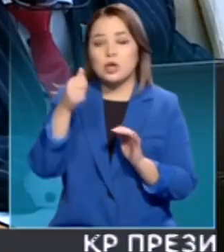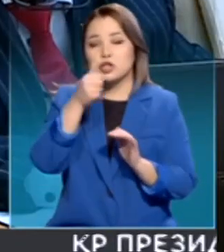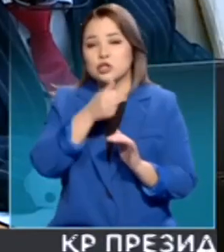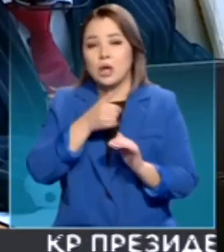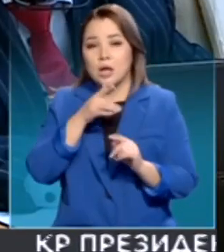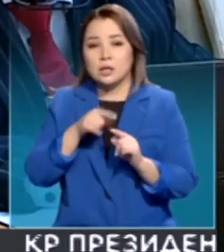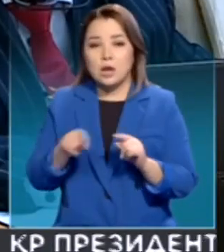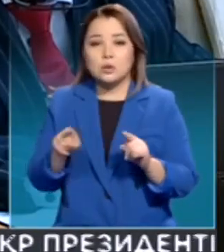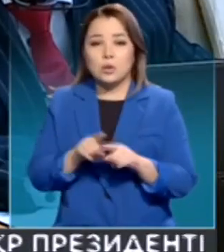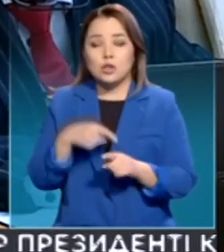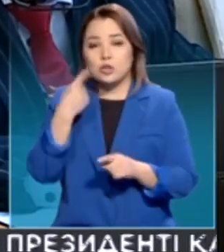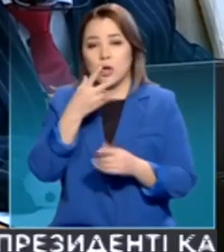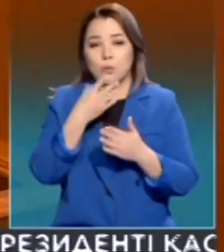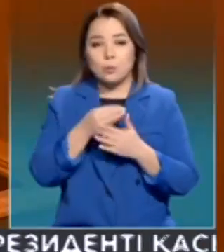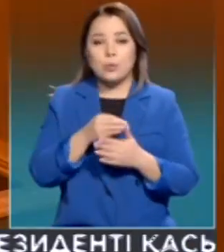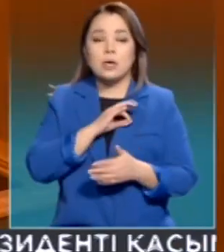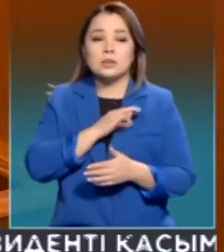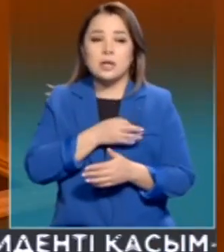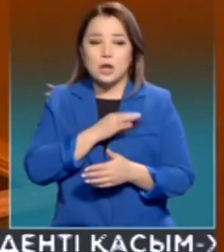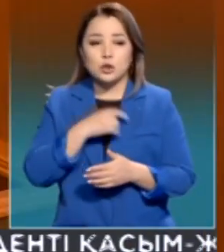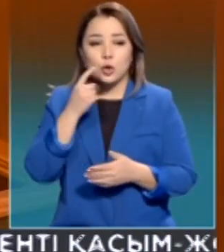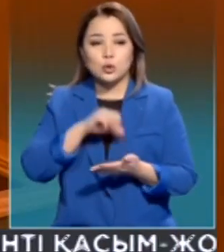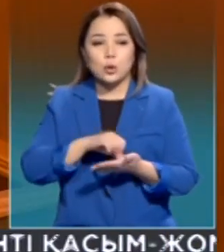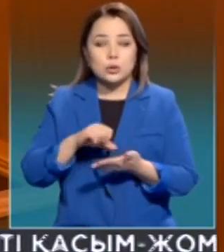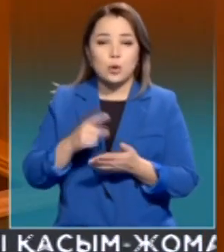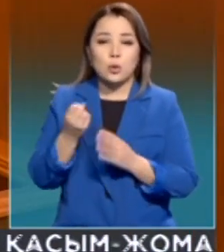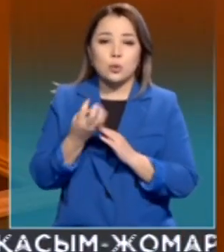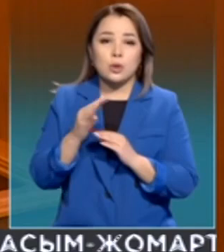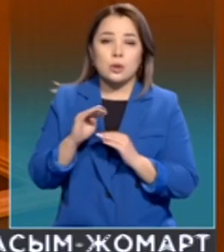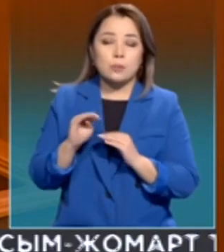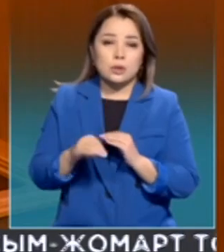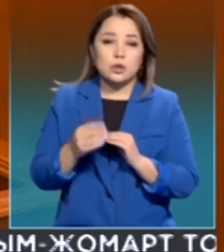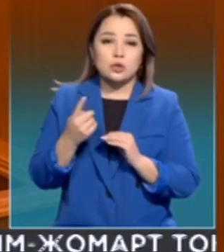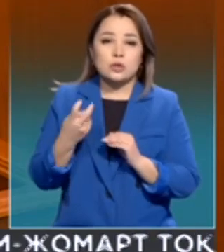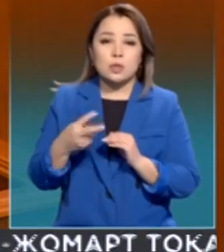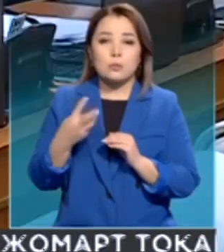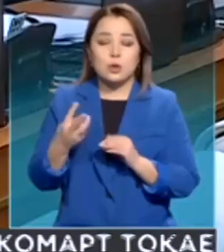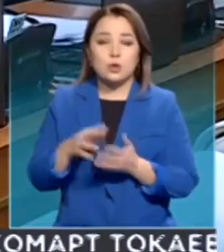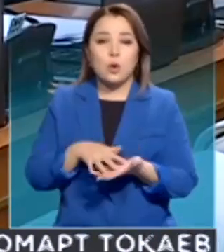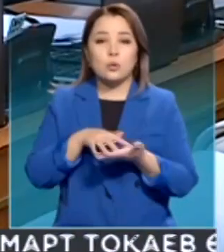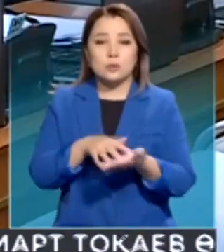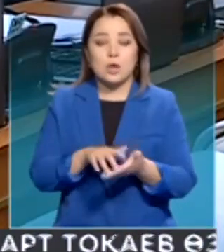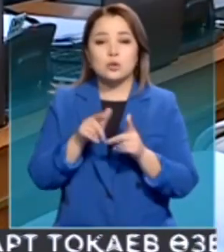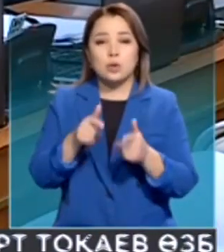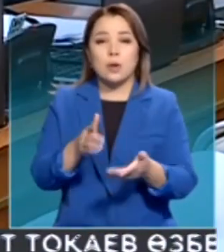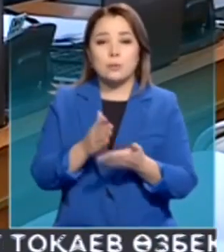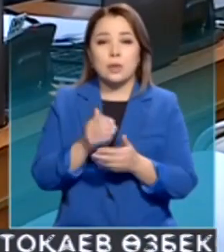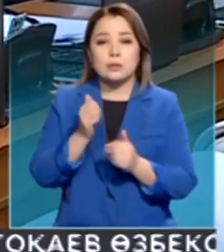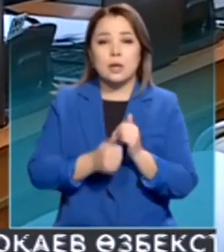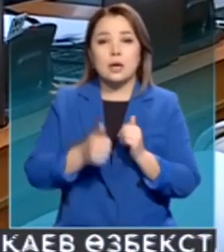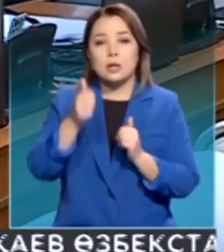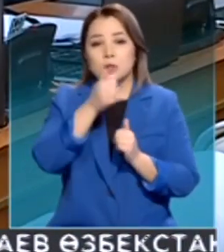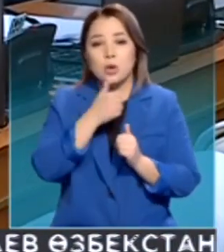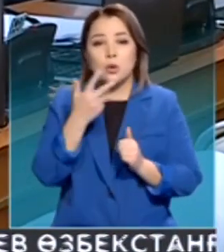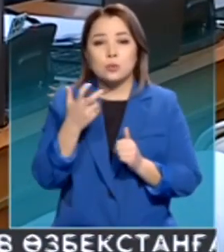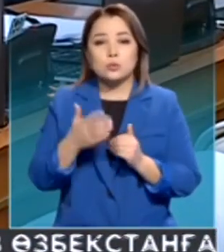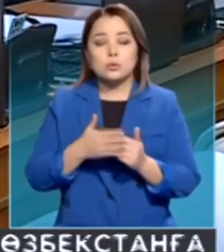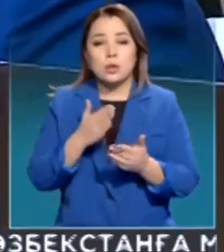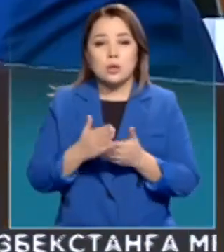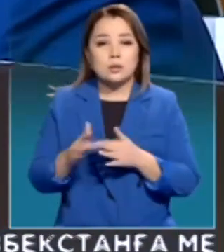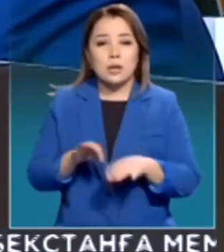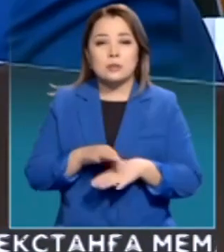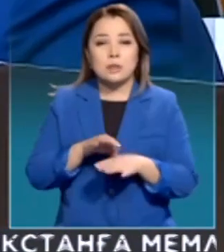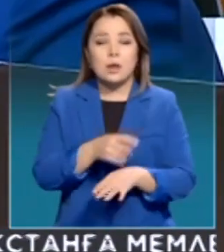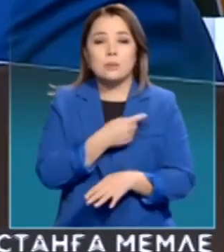2018-2020 жылдары жеке және заңды тұлғалардан 14123 өтініш түскенін айтты. Оның ішінде жыл сайын 300-ге жуық іс